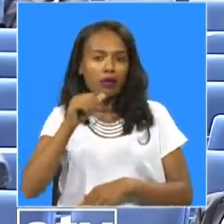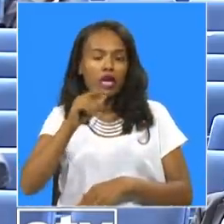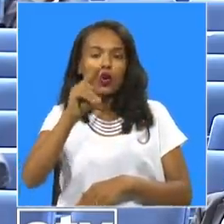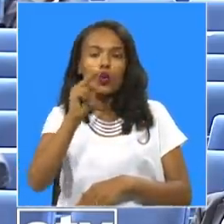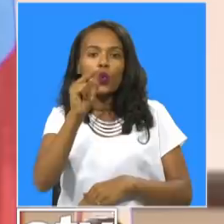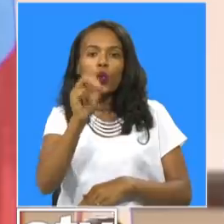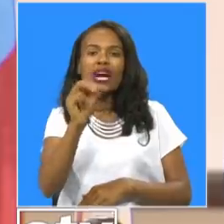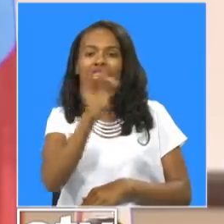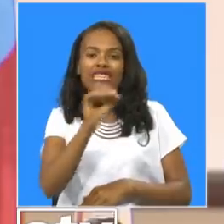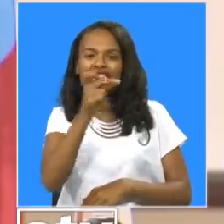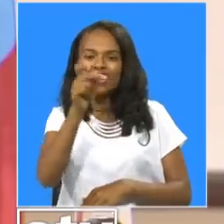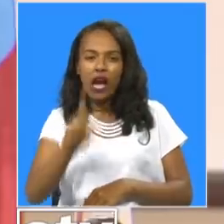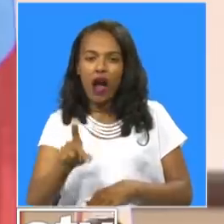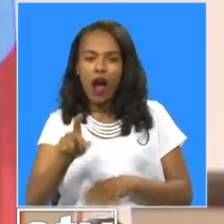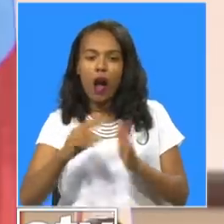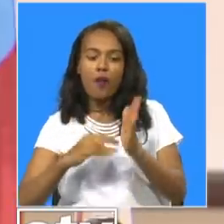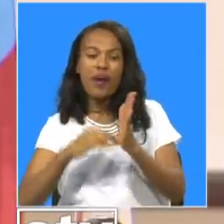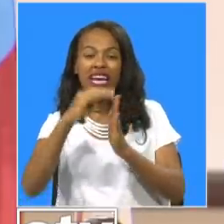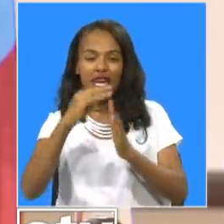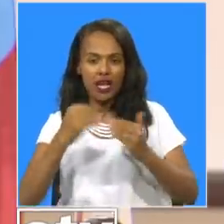ኮልዲያ መቀሌ ያለው ዘንድሮ